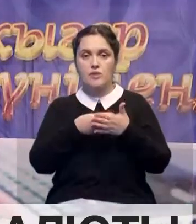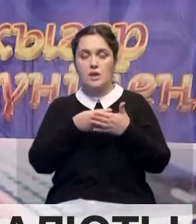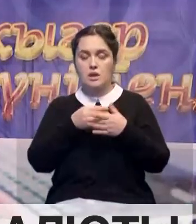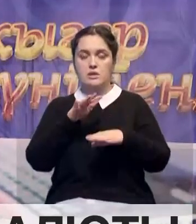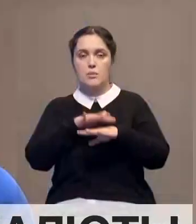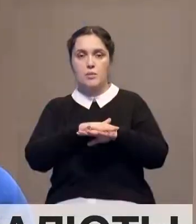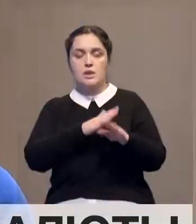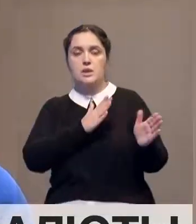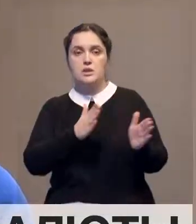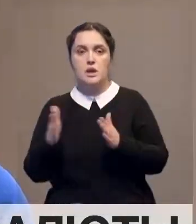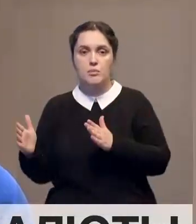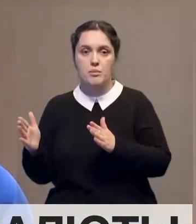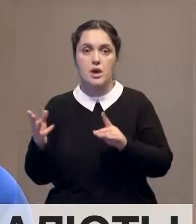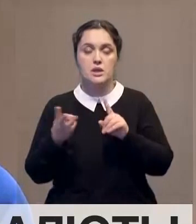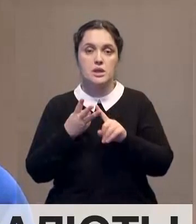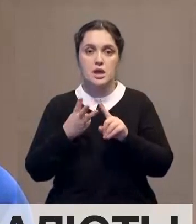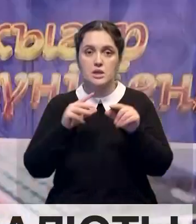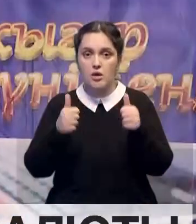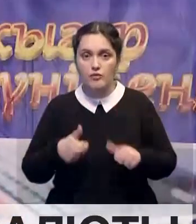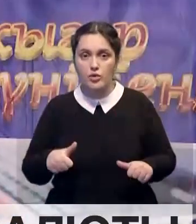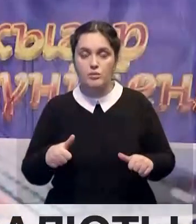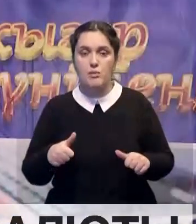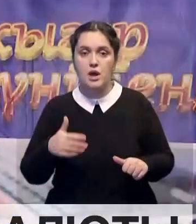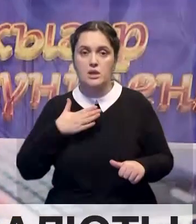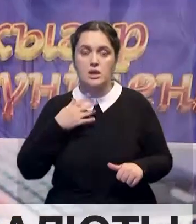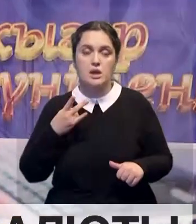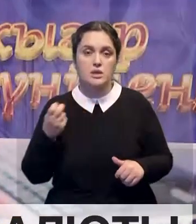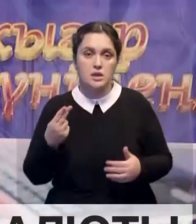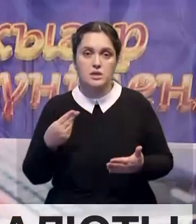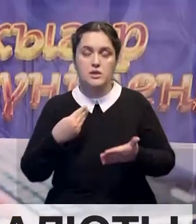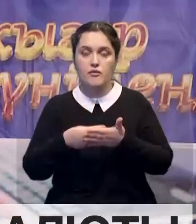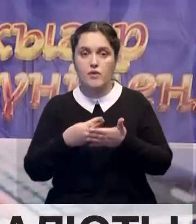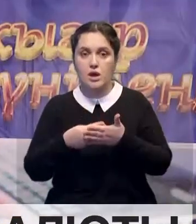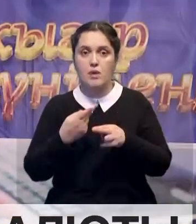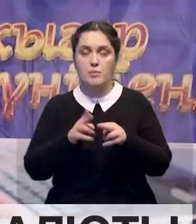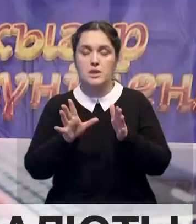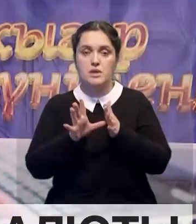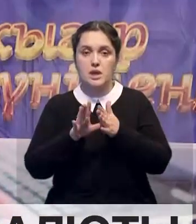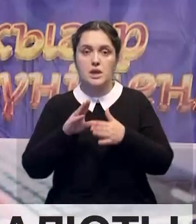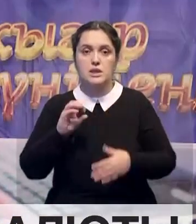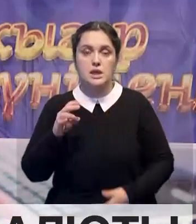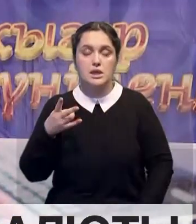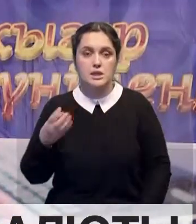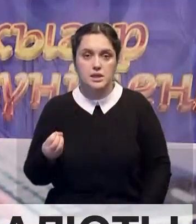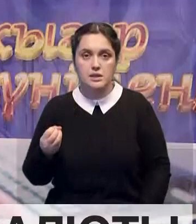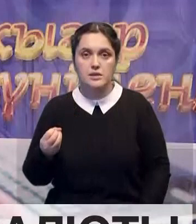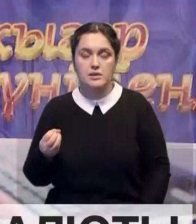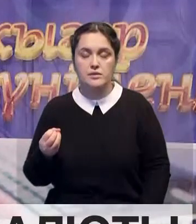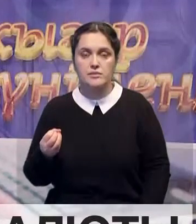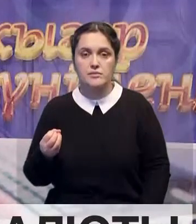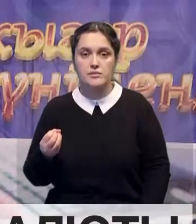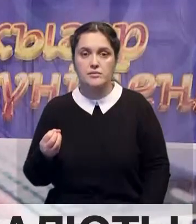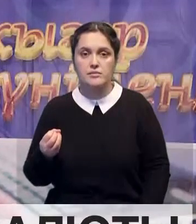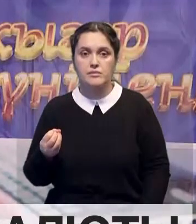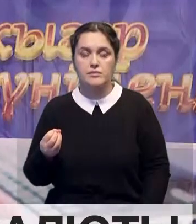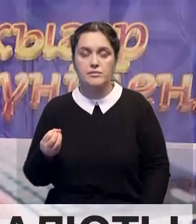финансово-банковской системы. Третья форма нашей национальной валюты – это цифровой тенге. Цифровой тенге,